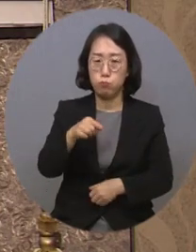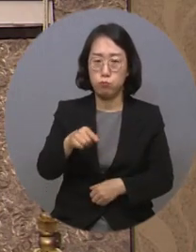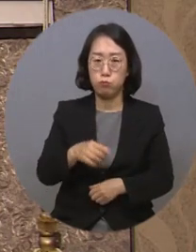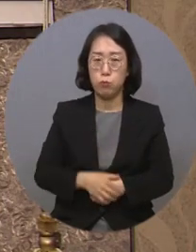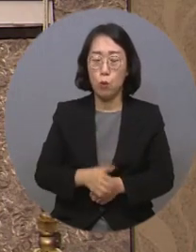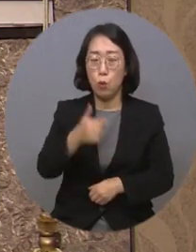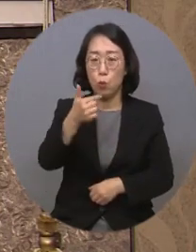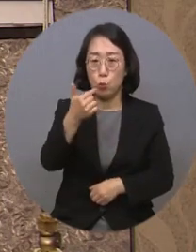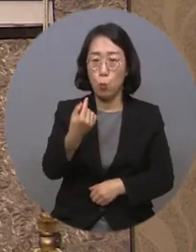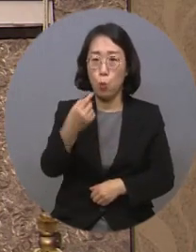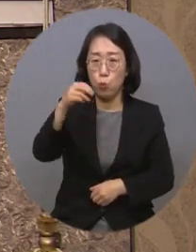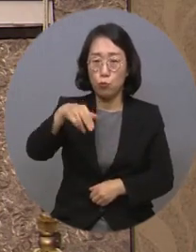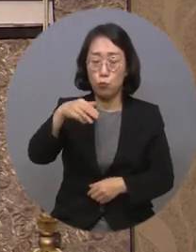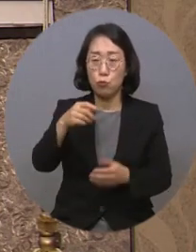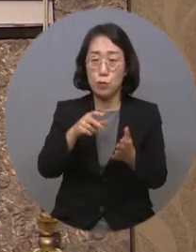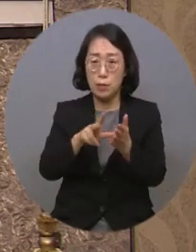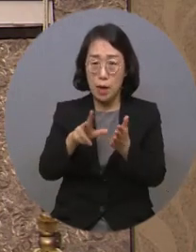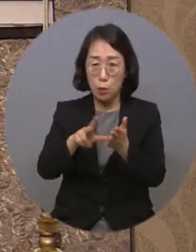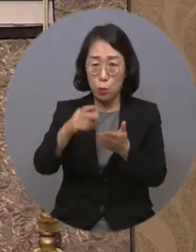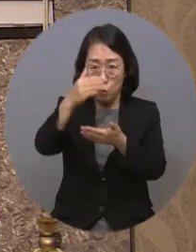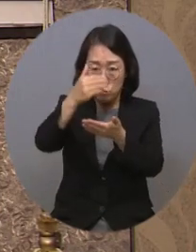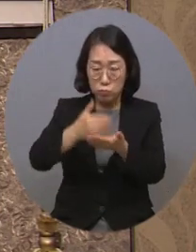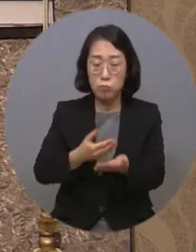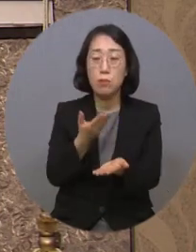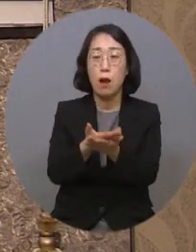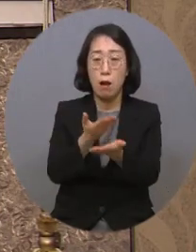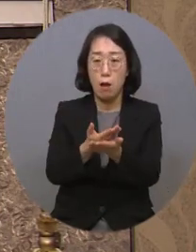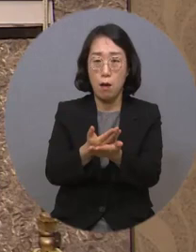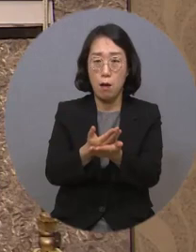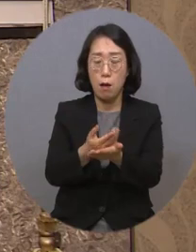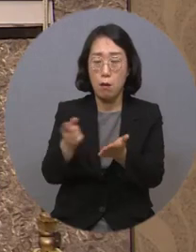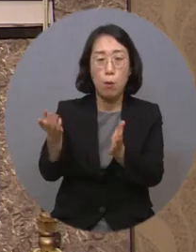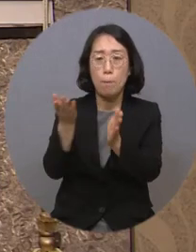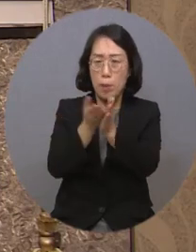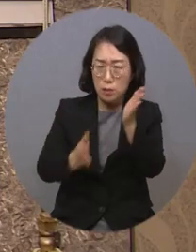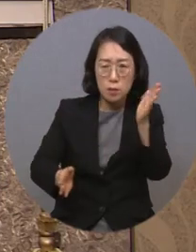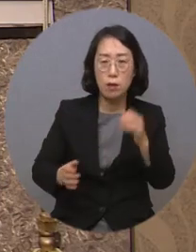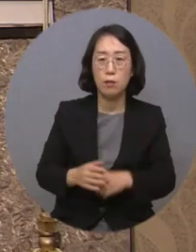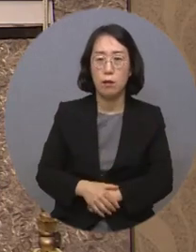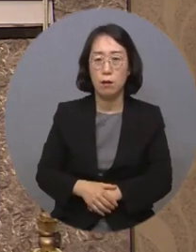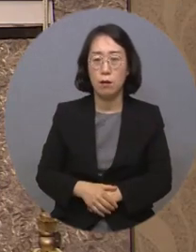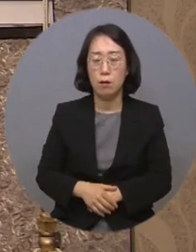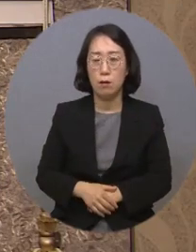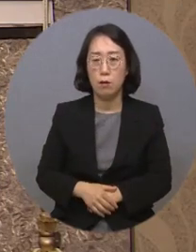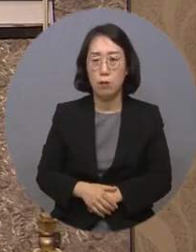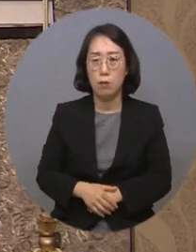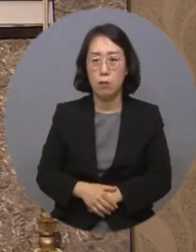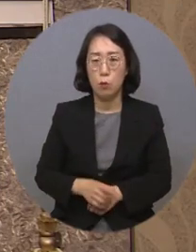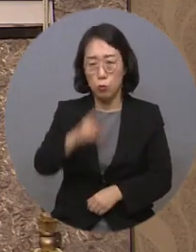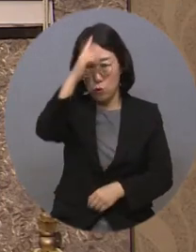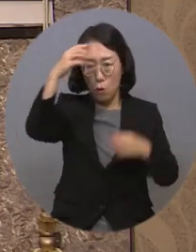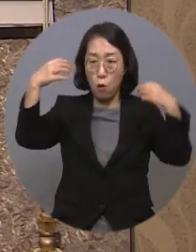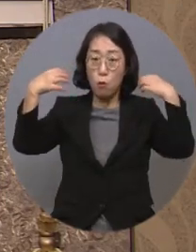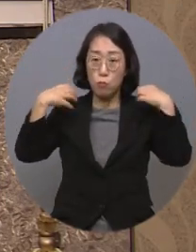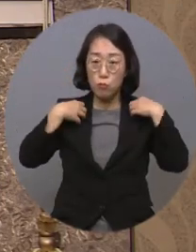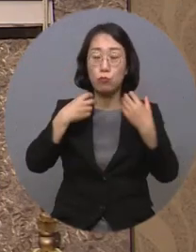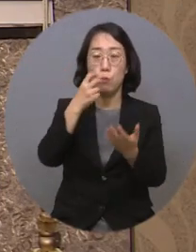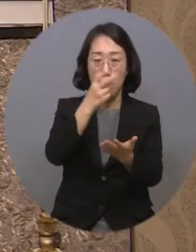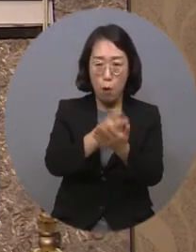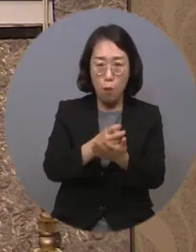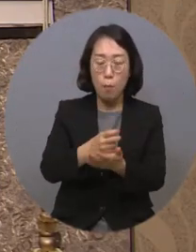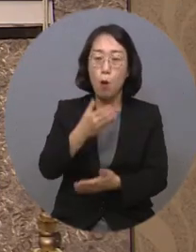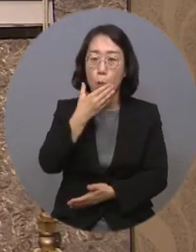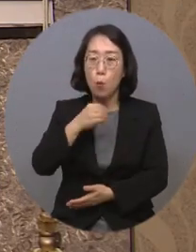노유자로 내면 이런 영업을 할 수가 없는 거예요. 네. 그래서 국토부에도 그런 것들이 정비가 되어 있지 않고, 그래서 네. 복지부,